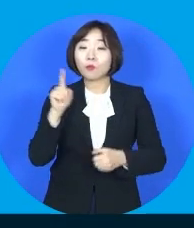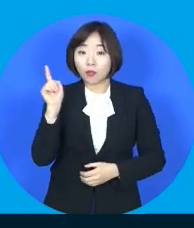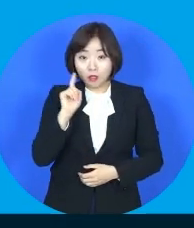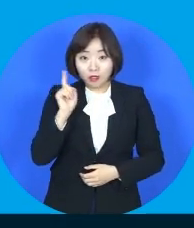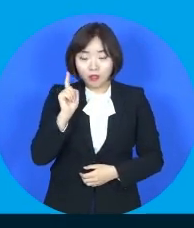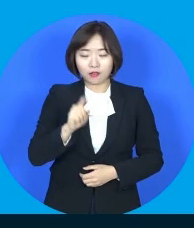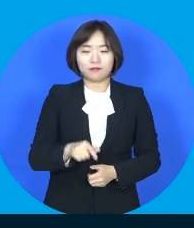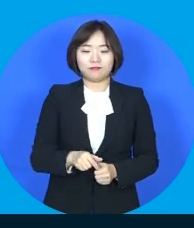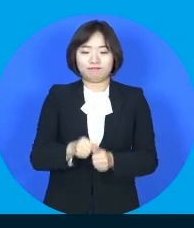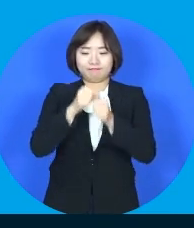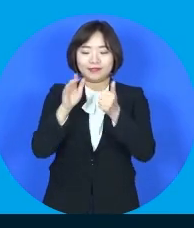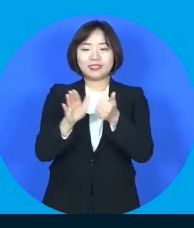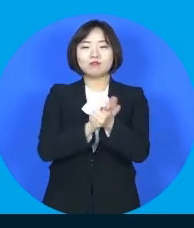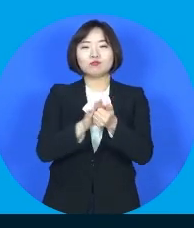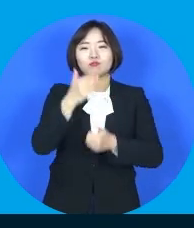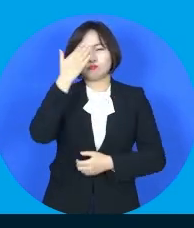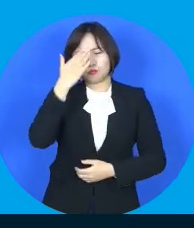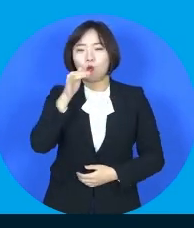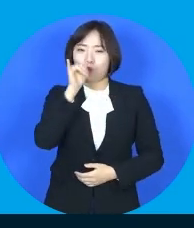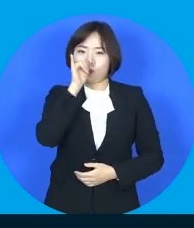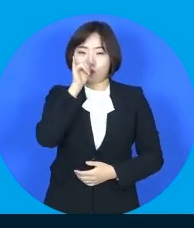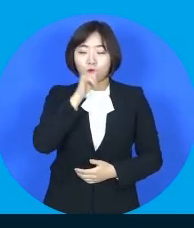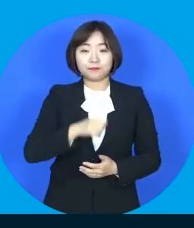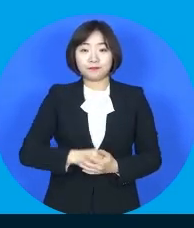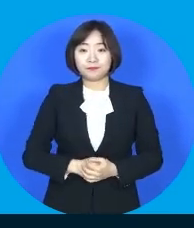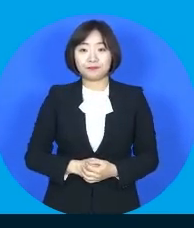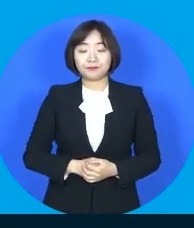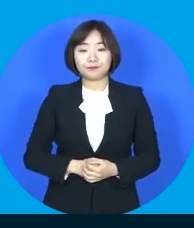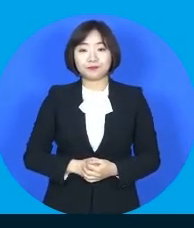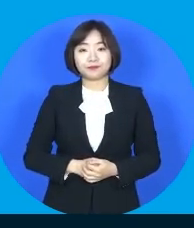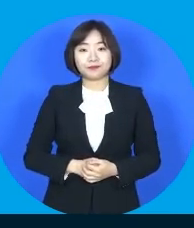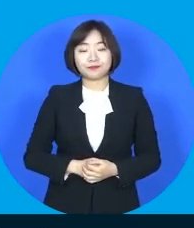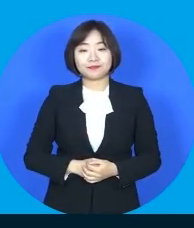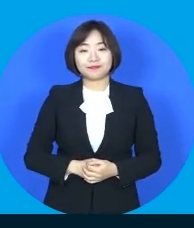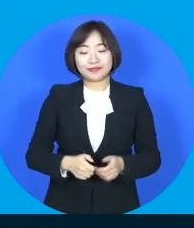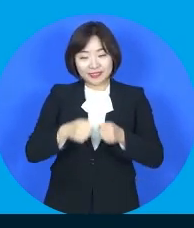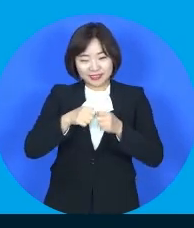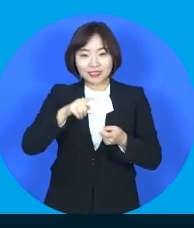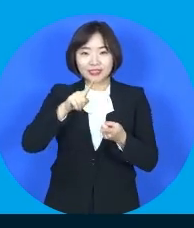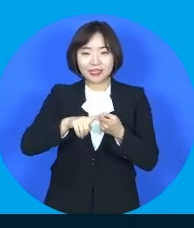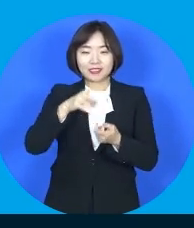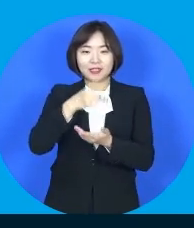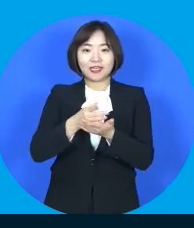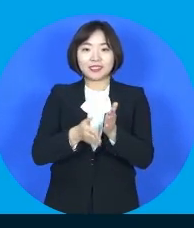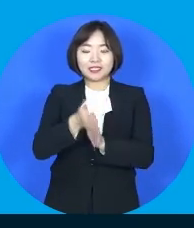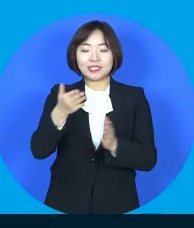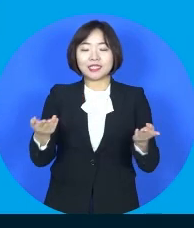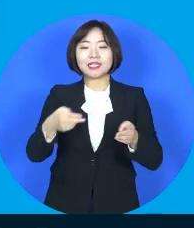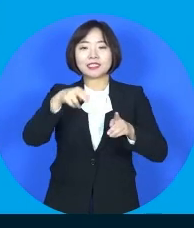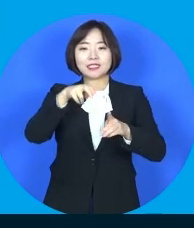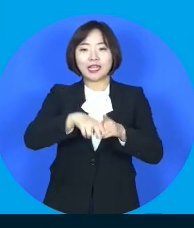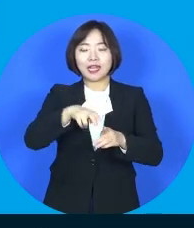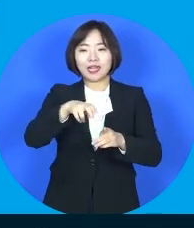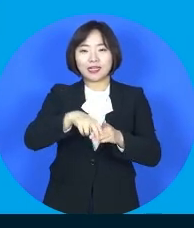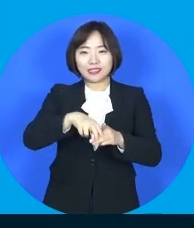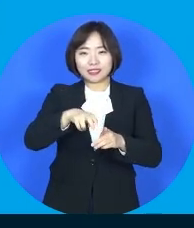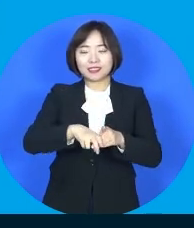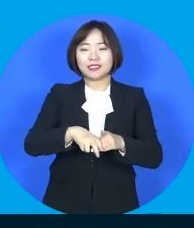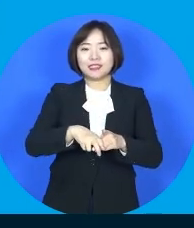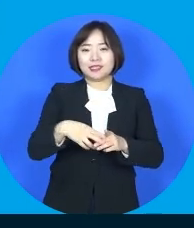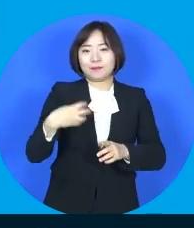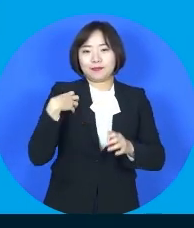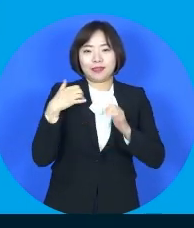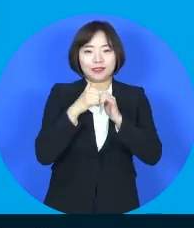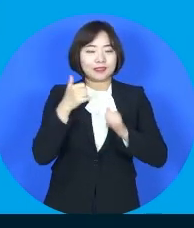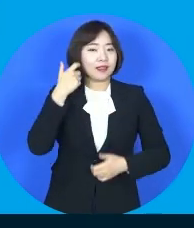활동을 위한 지원의 일환으로 무료 채용 지원 서비스를 시행하고 있습니다. 자세한 사항은 천안시 일자리